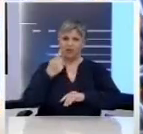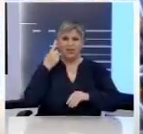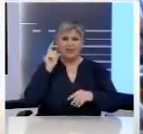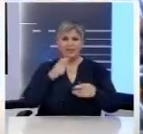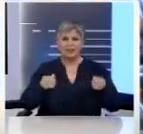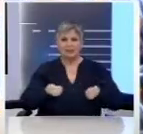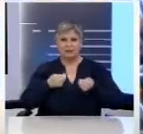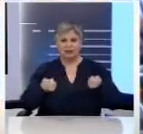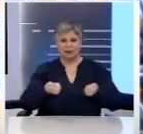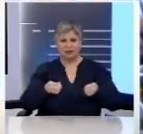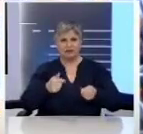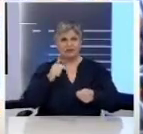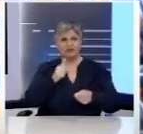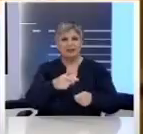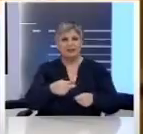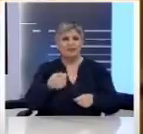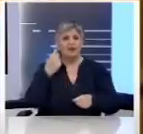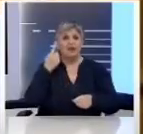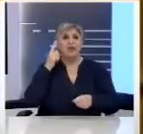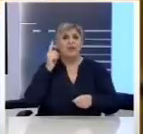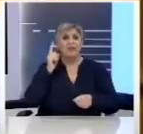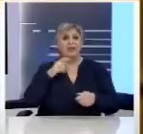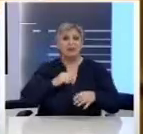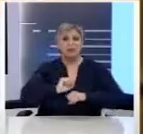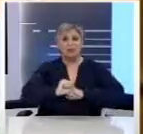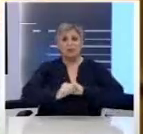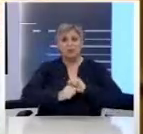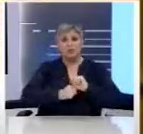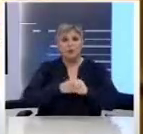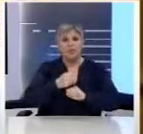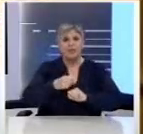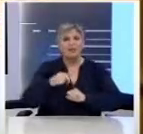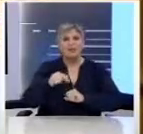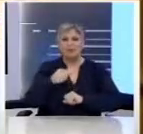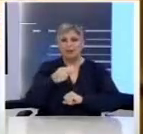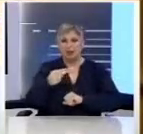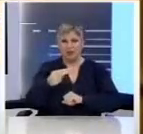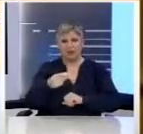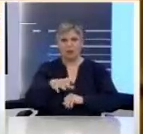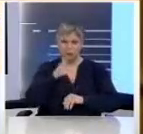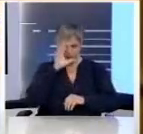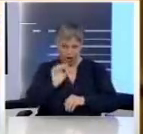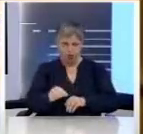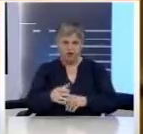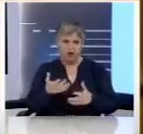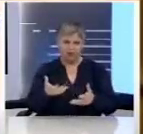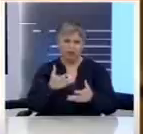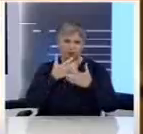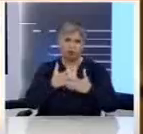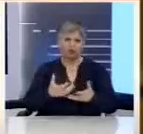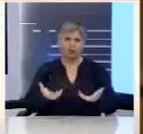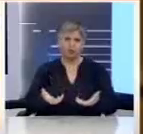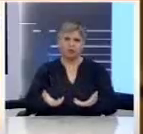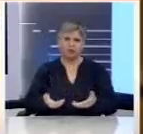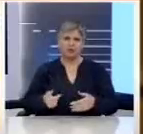την άγνοιά σας να διαχειριστείτε κρίσιμα και σοβαρά ζητήματα, ότι τελικά είσαστε